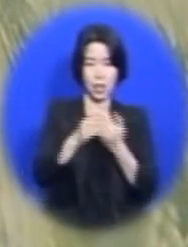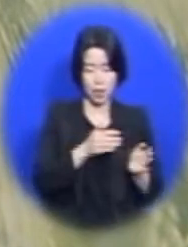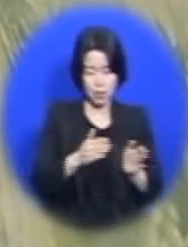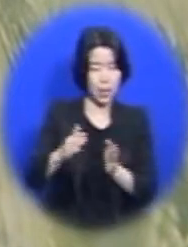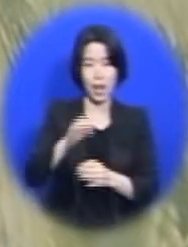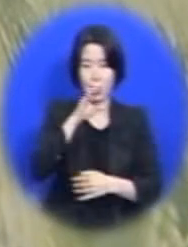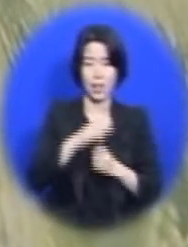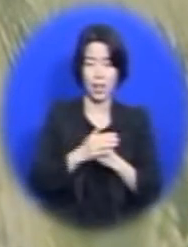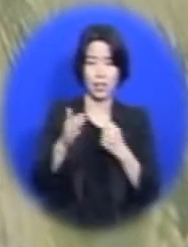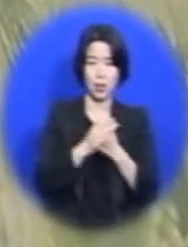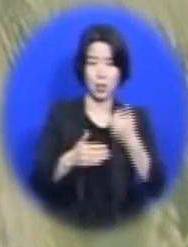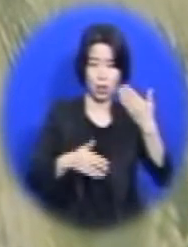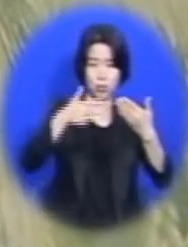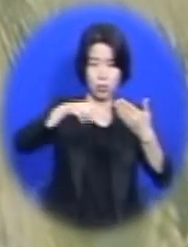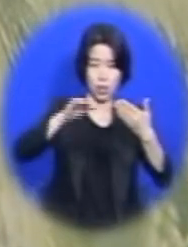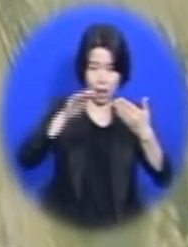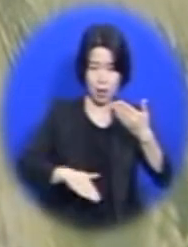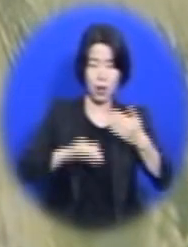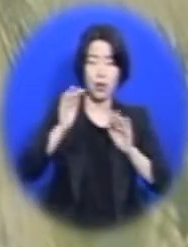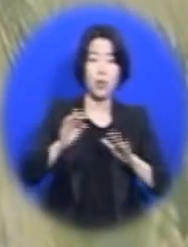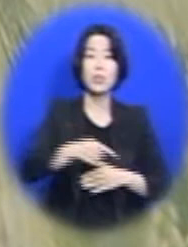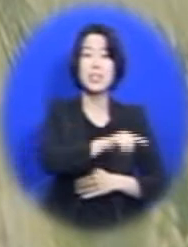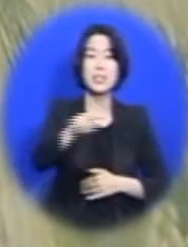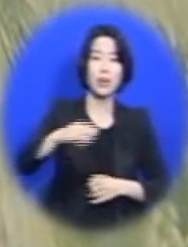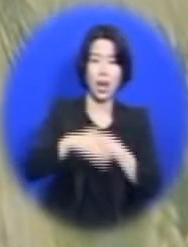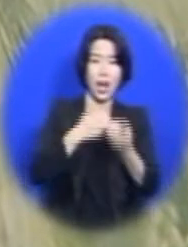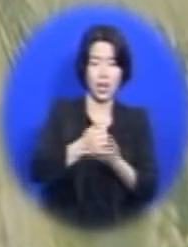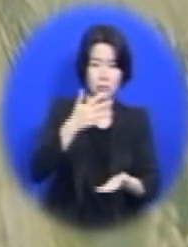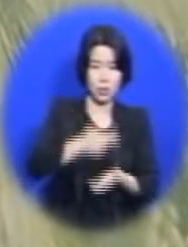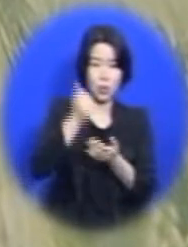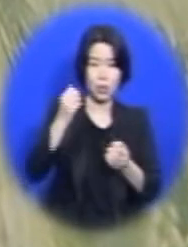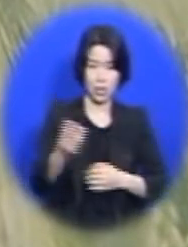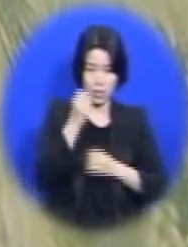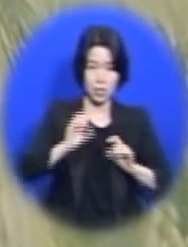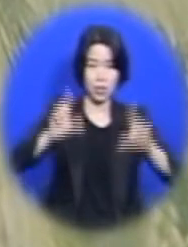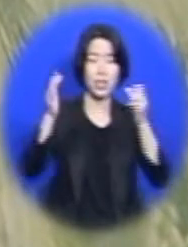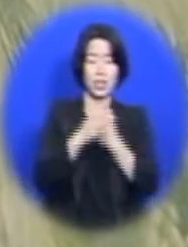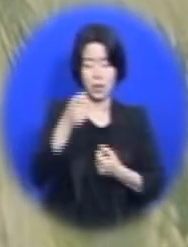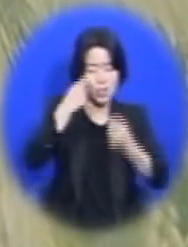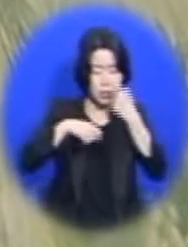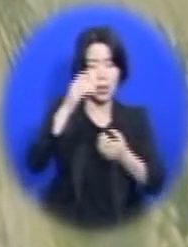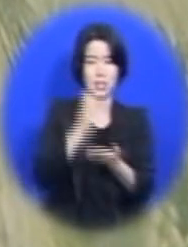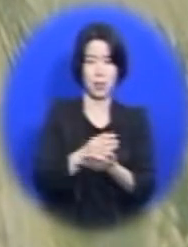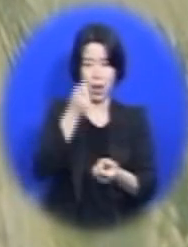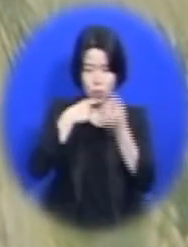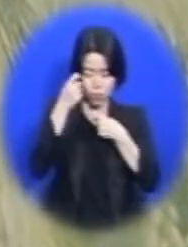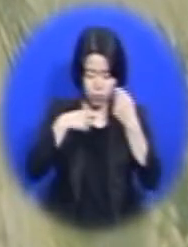그래서 9절 하반절에 오늘은 너희 하나님 여호와의 성일이니 슬퍼하지 마라, 울지